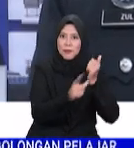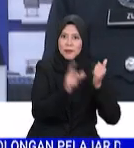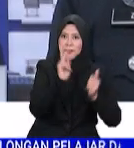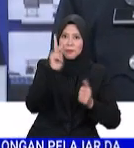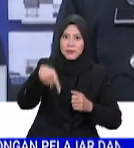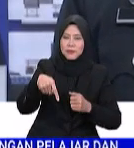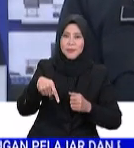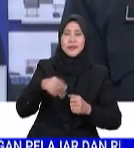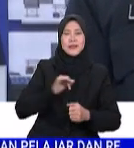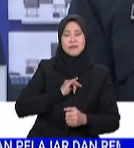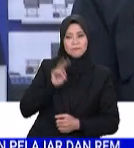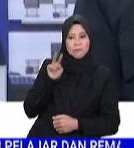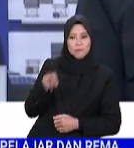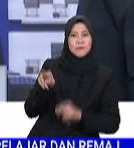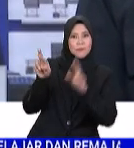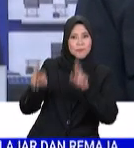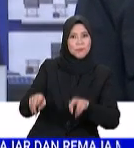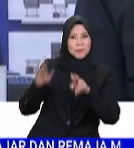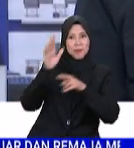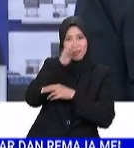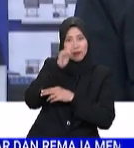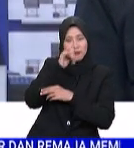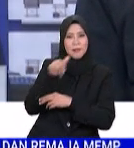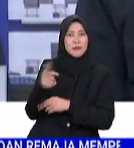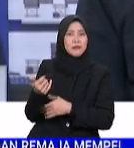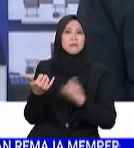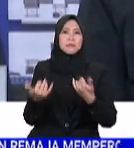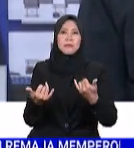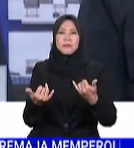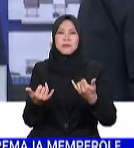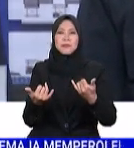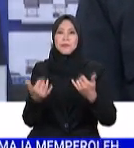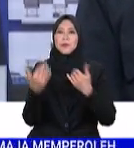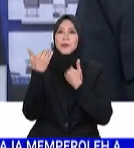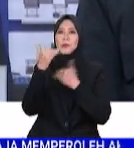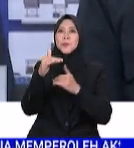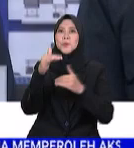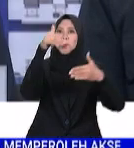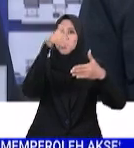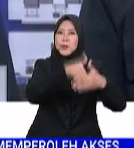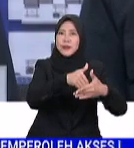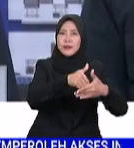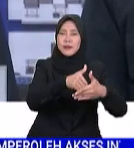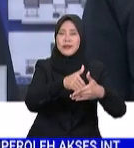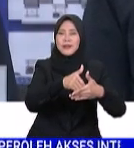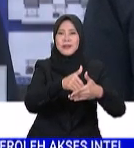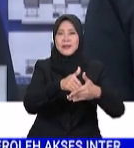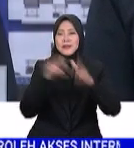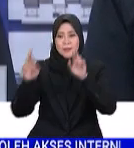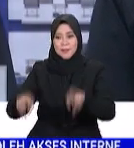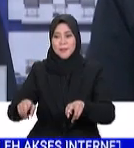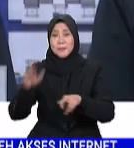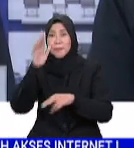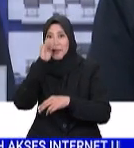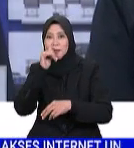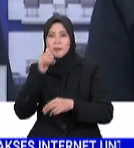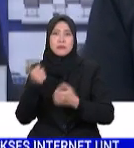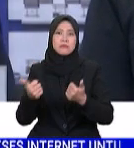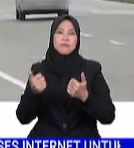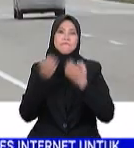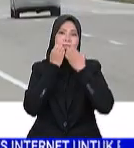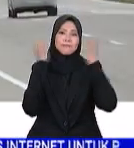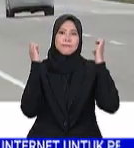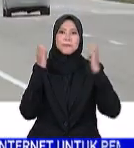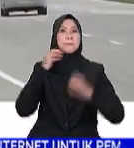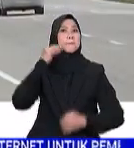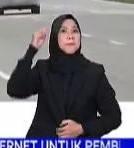bahawa kita boleh tengok dalam tempoh ni, dalam tempoh pilihan raya ni, rakyat Melaka ni memang hebat dan matang